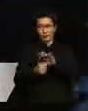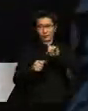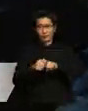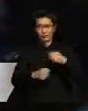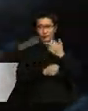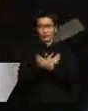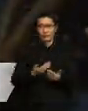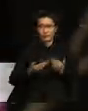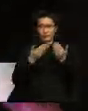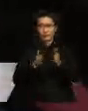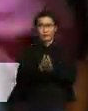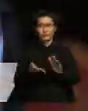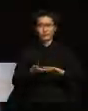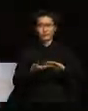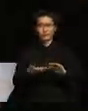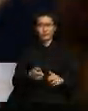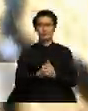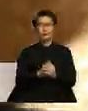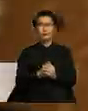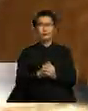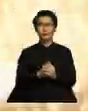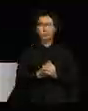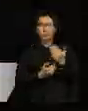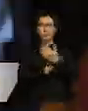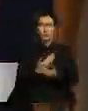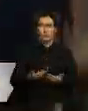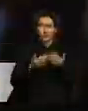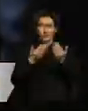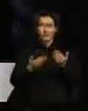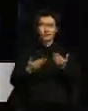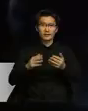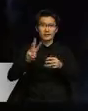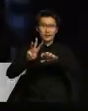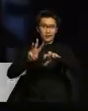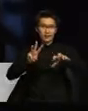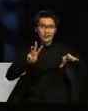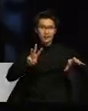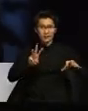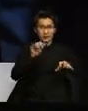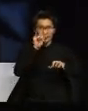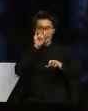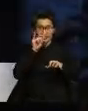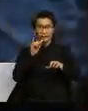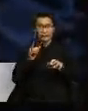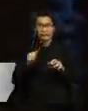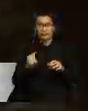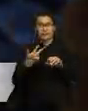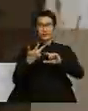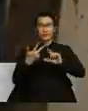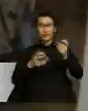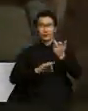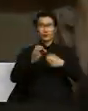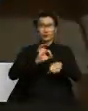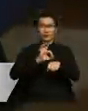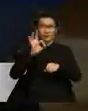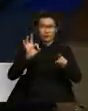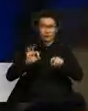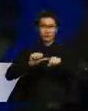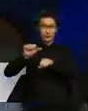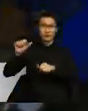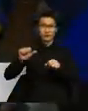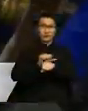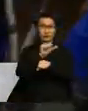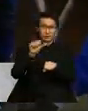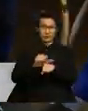이번 봉사활동을 펼쳤다고 밝혔습니다. 봉사활동은 3개 지역으로 나눠 진행됐으며 지난 7일 오전 10시부터